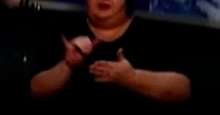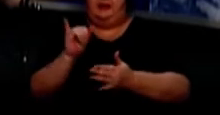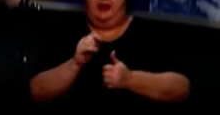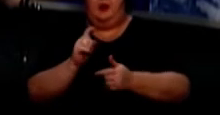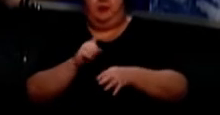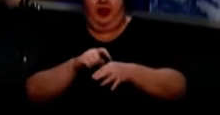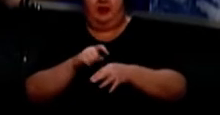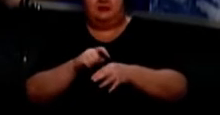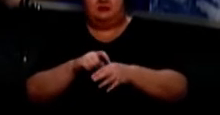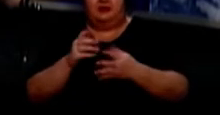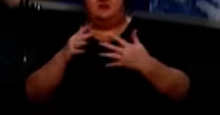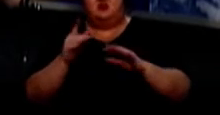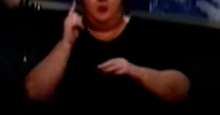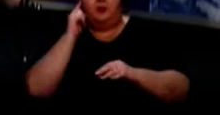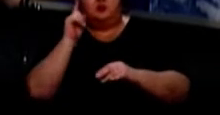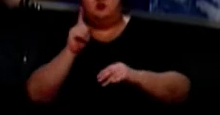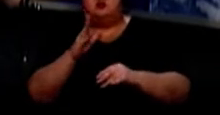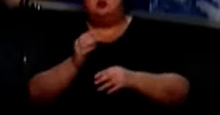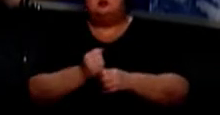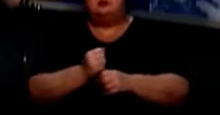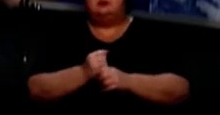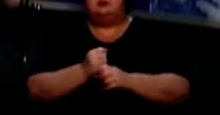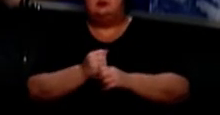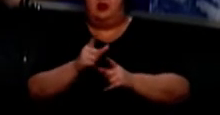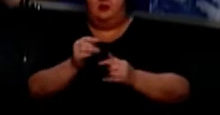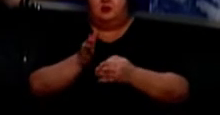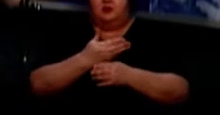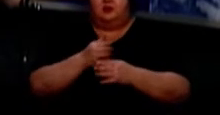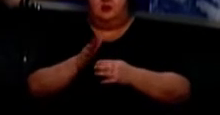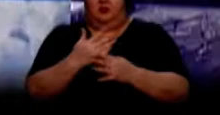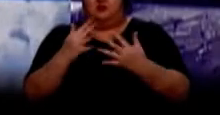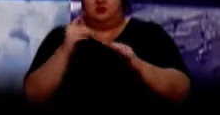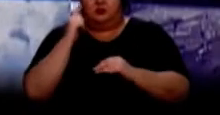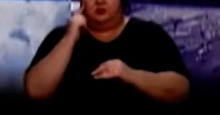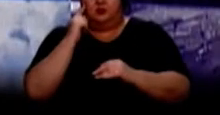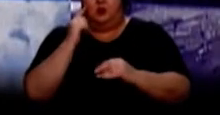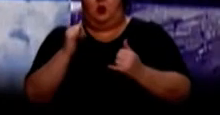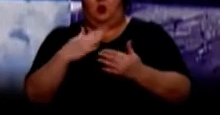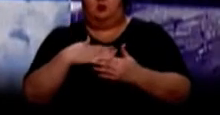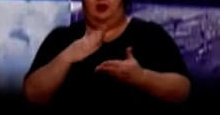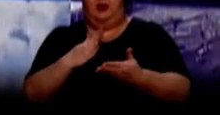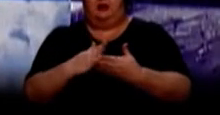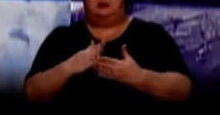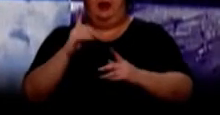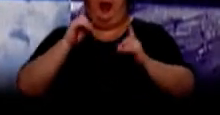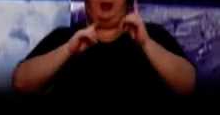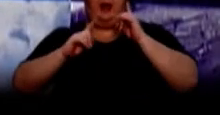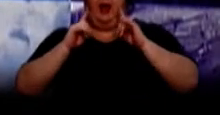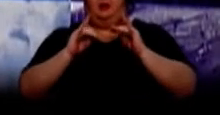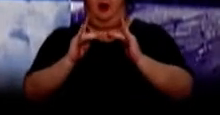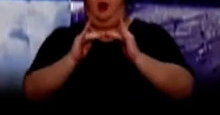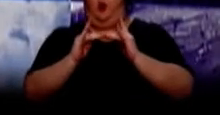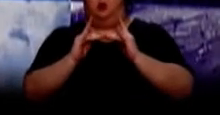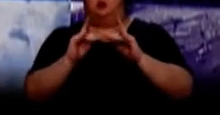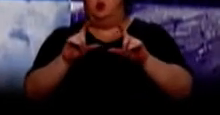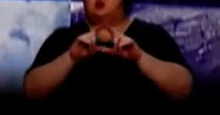так? Вже продумали, що робитимете? Із відсортованим сміттям. Так. У нас є ради гуртожитків на чолі зі